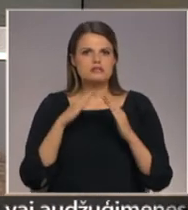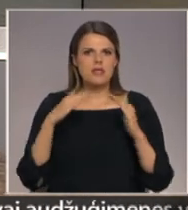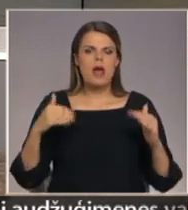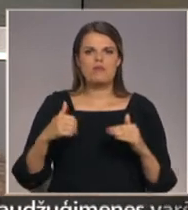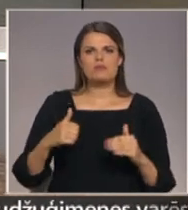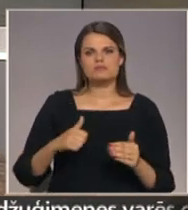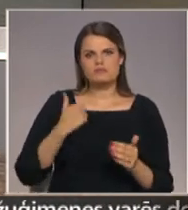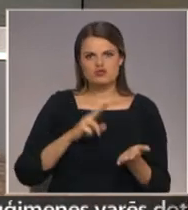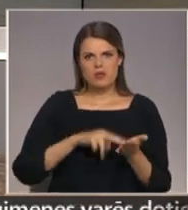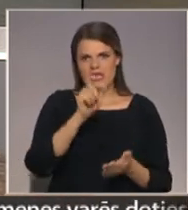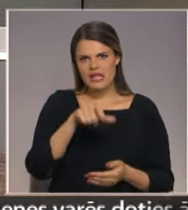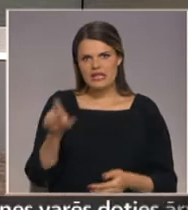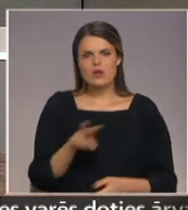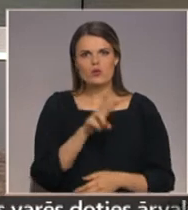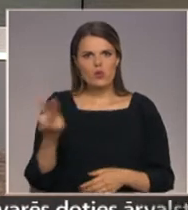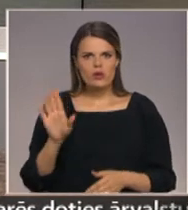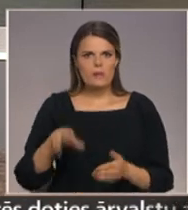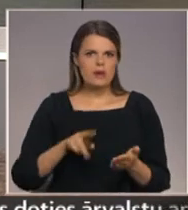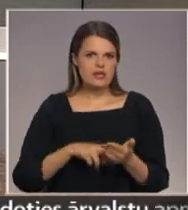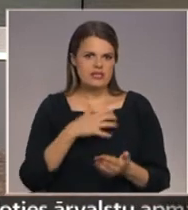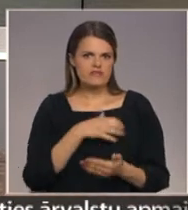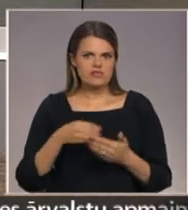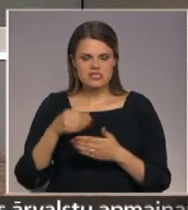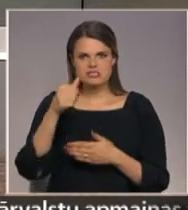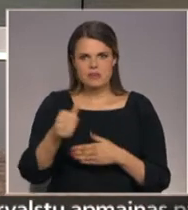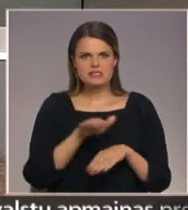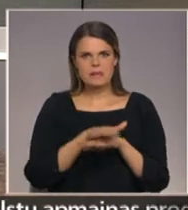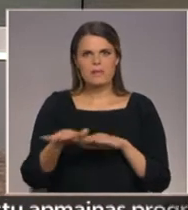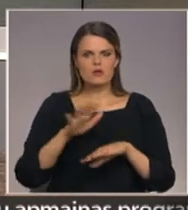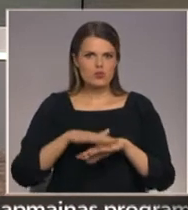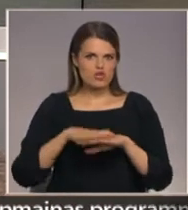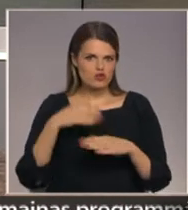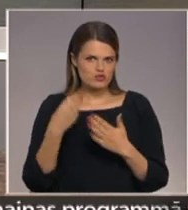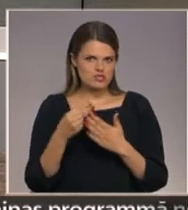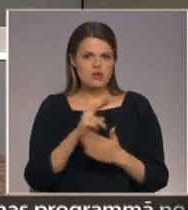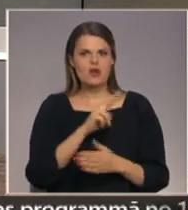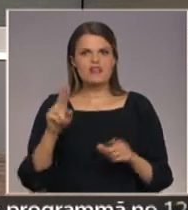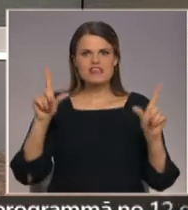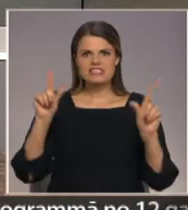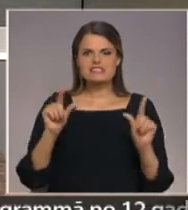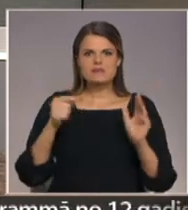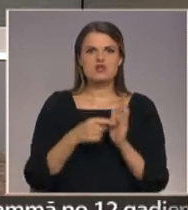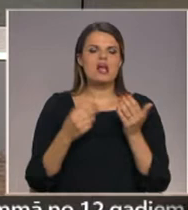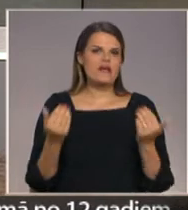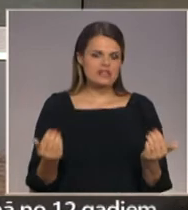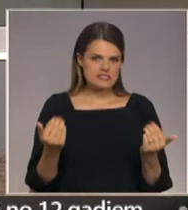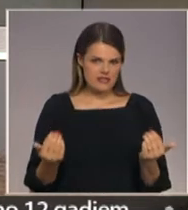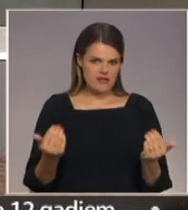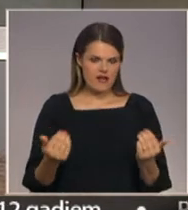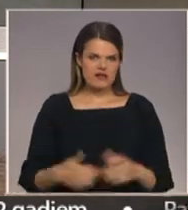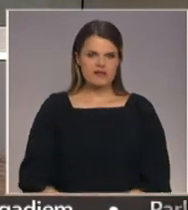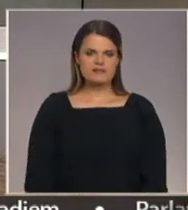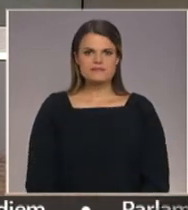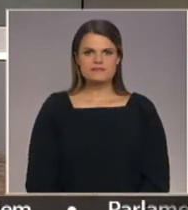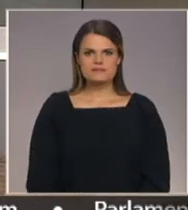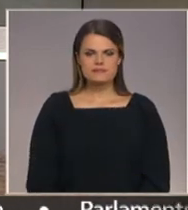pēc likuma stāšanās spēkā par īri nāksies maksāt pilnu tirgus cenu, nevis samazināto, kāds ir tagad. Vairāk